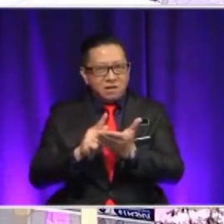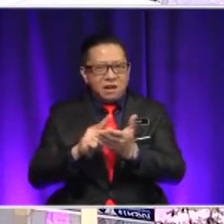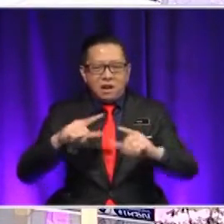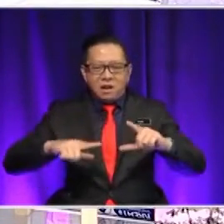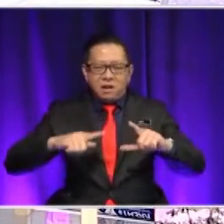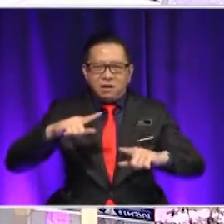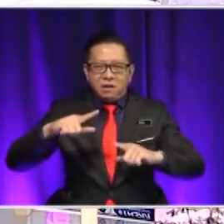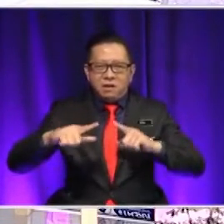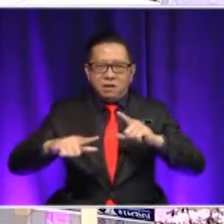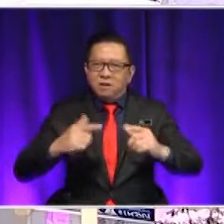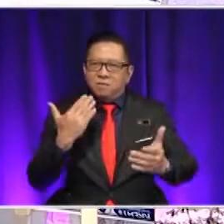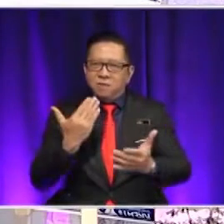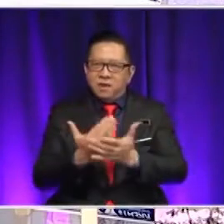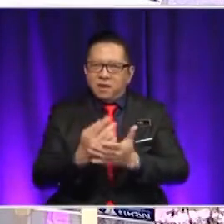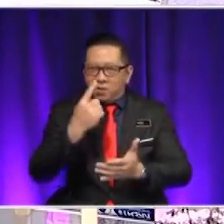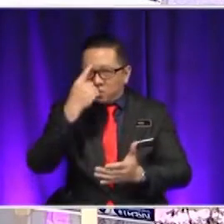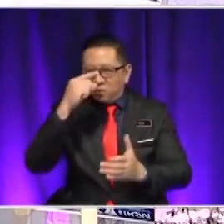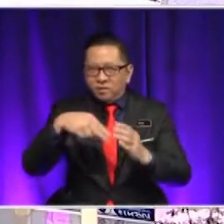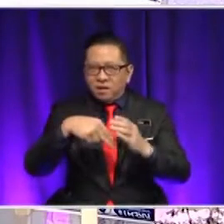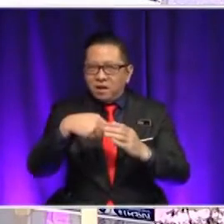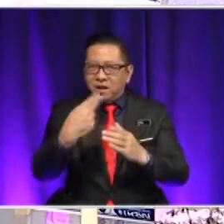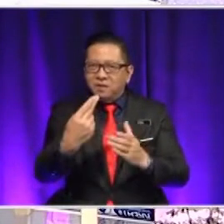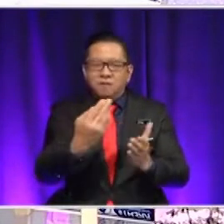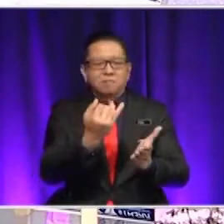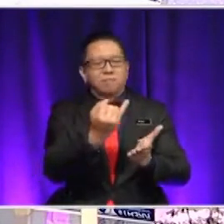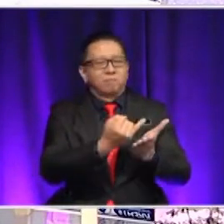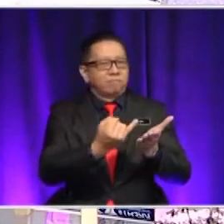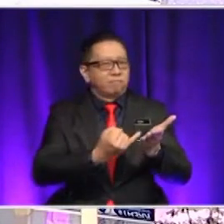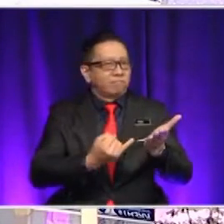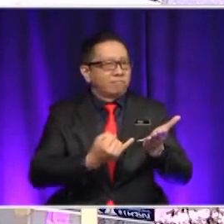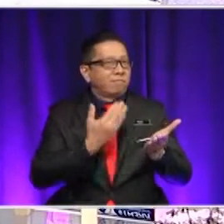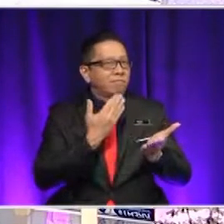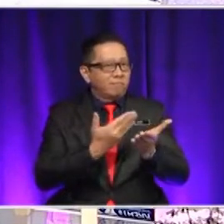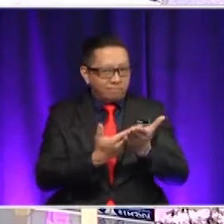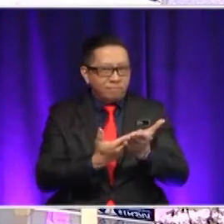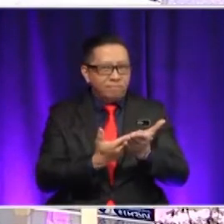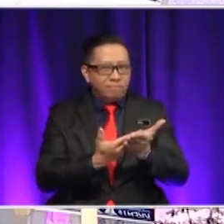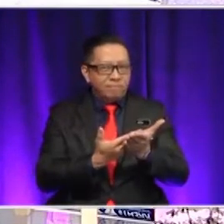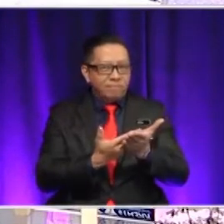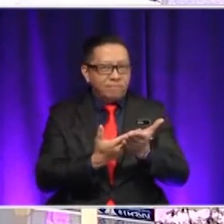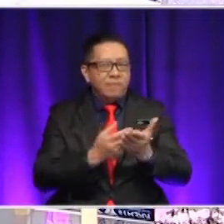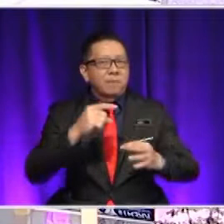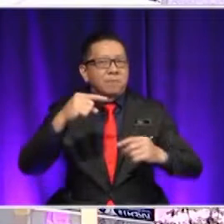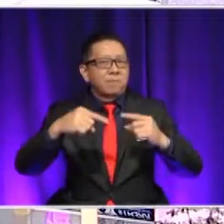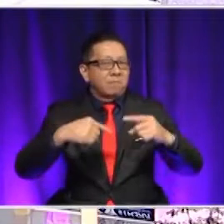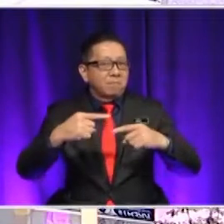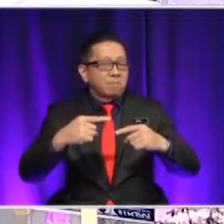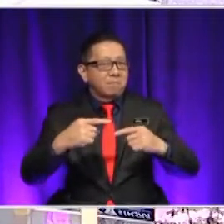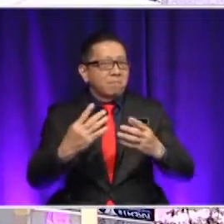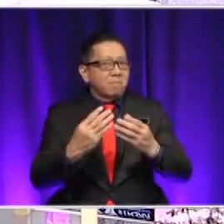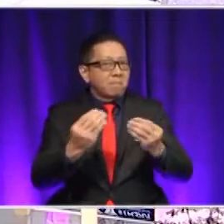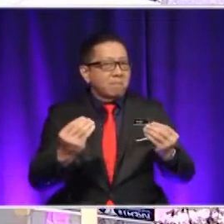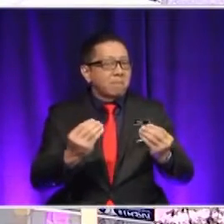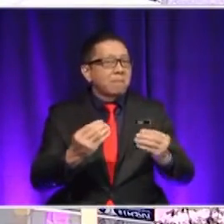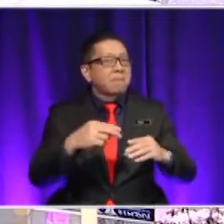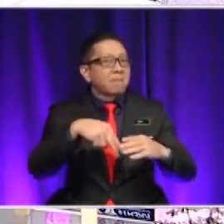terbaik untuk Sebelum kita menghasilkan sesuatu karya Eva jadi bila kita dihasilkan kalian kita tak melakukan kesilapan